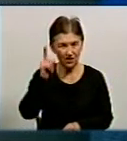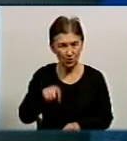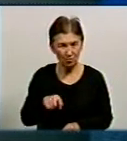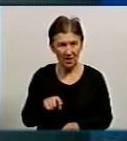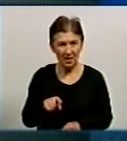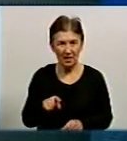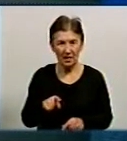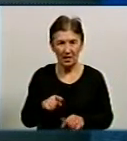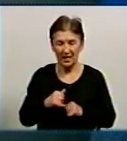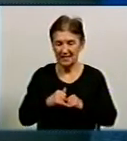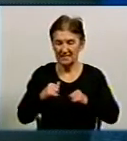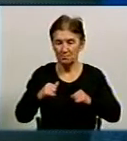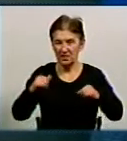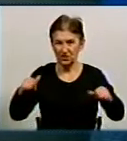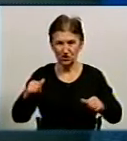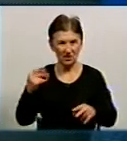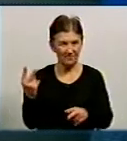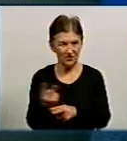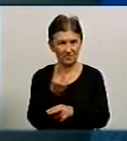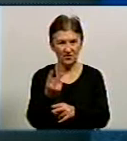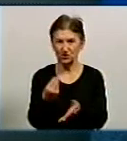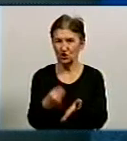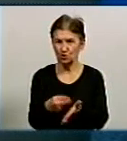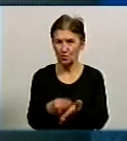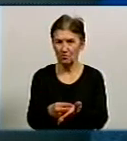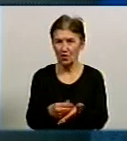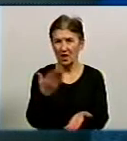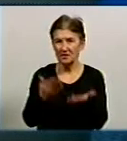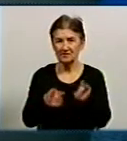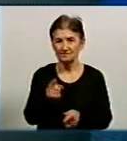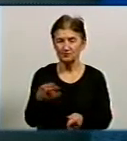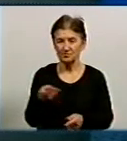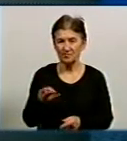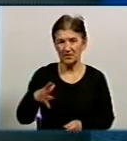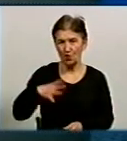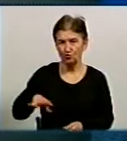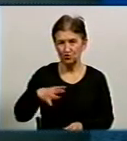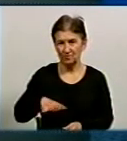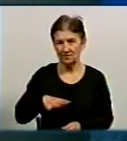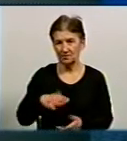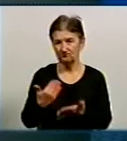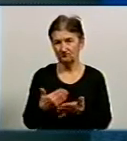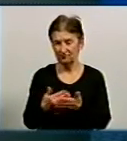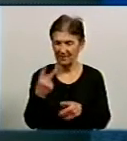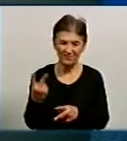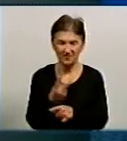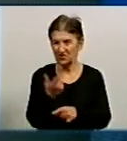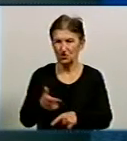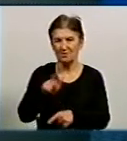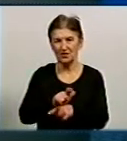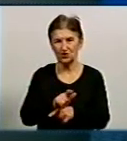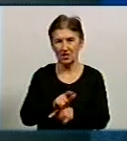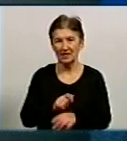мова? Збільшили ту суму фактично вдвічі. Ну, ймовірно, варто очікувати, що проєкт буде як мінімум вдвічі більшим, той чи інший.